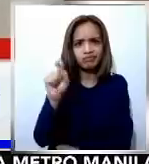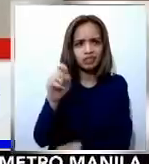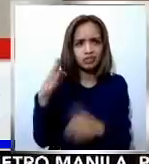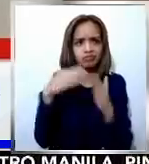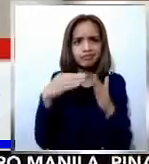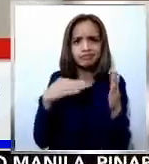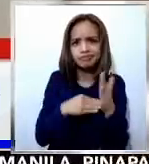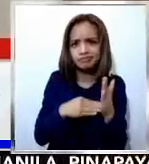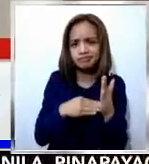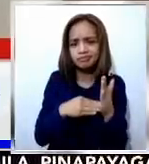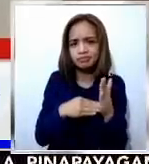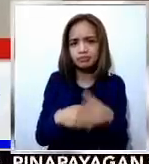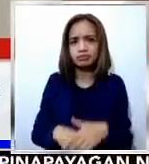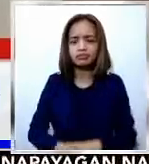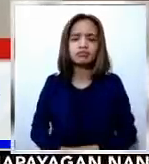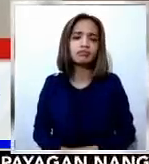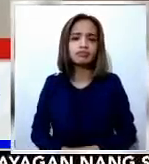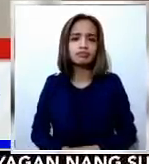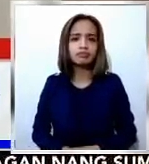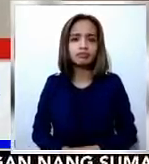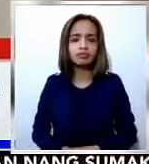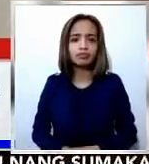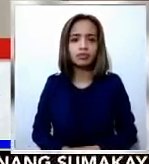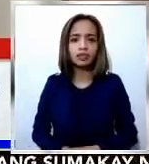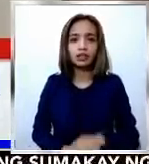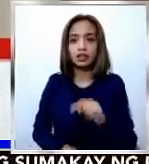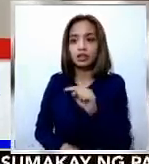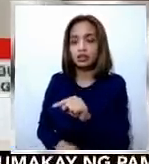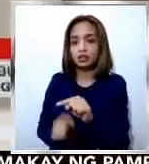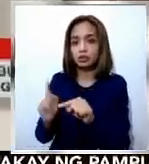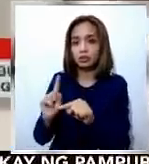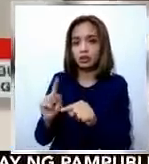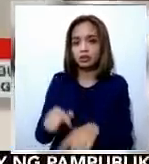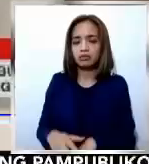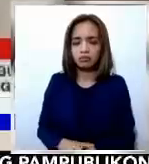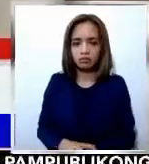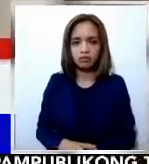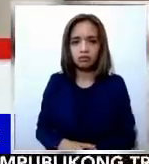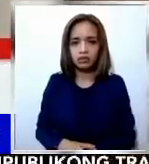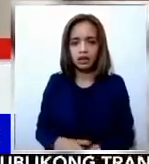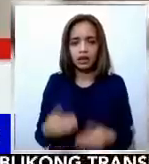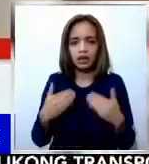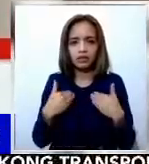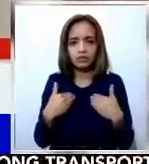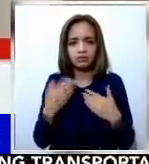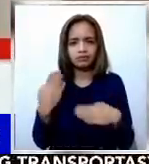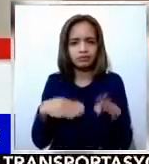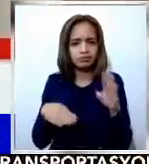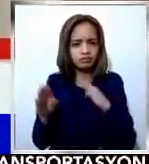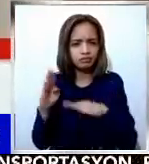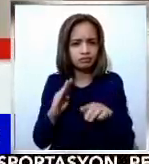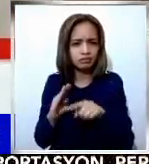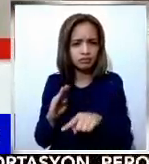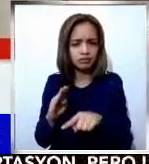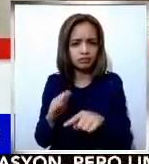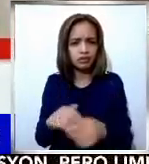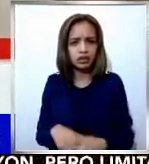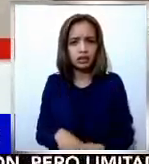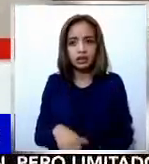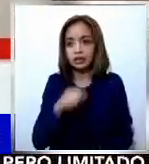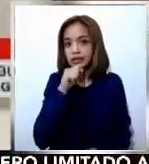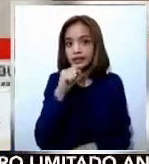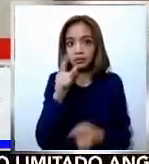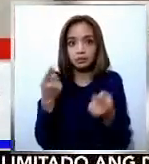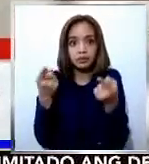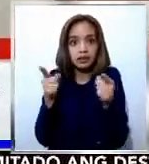PSDBM. It is clear and categorical to us that this grand conspiracy could never have happened without the imprimatur of